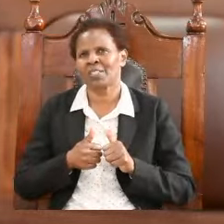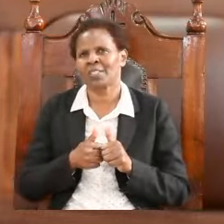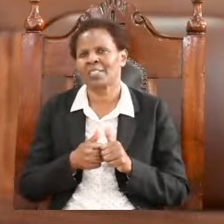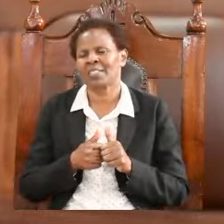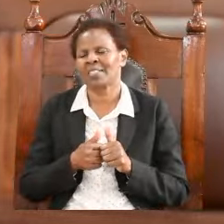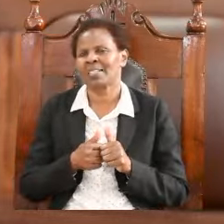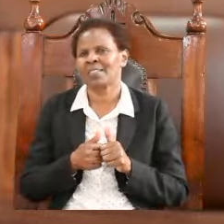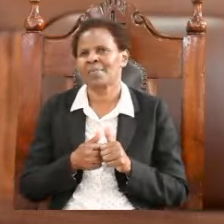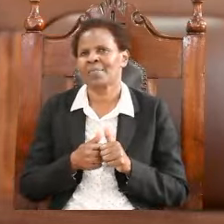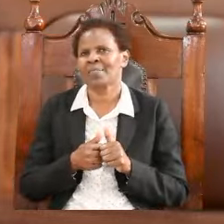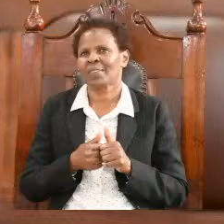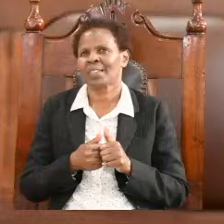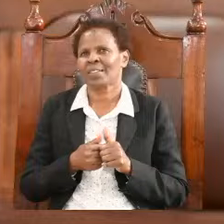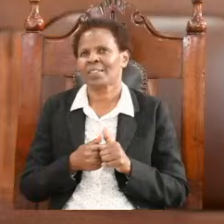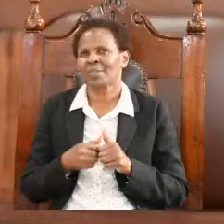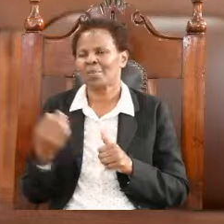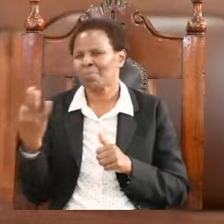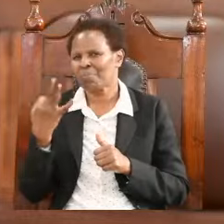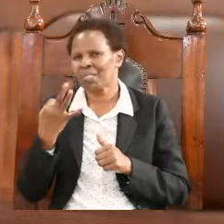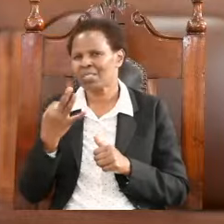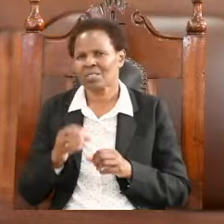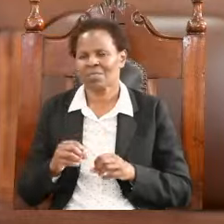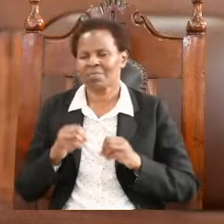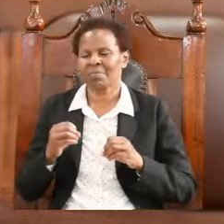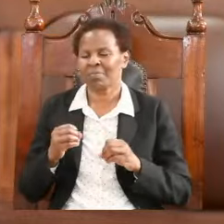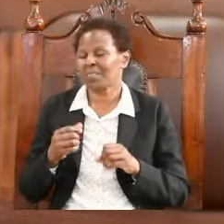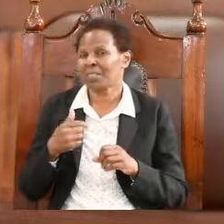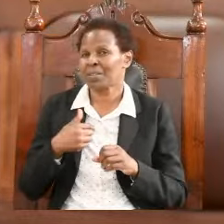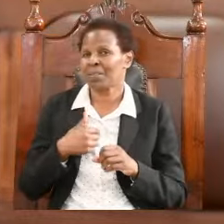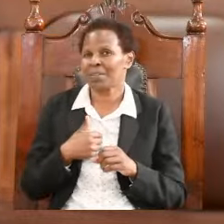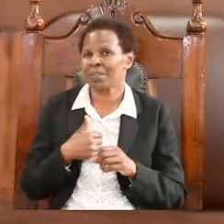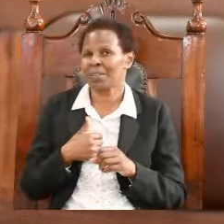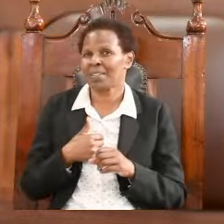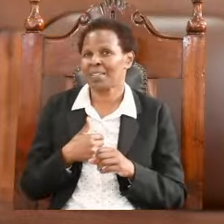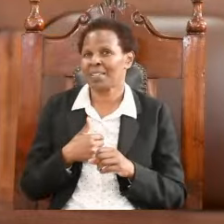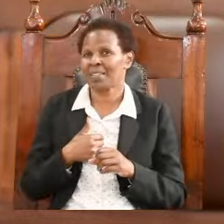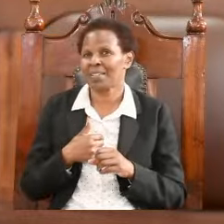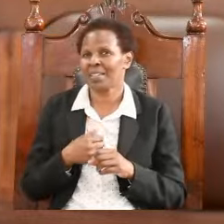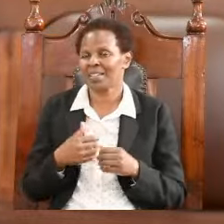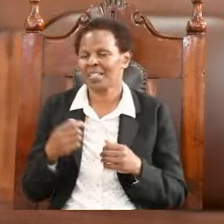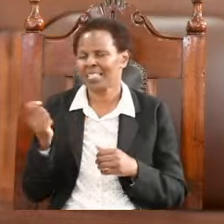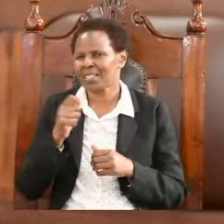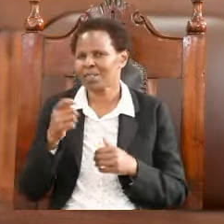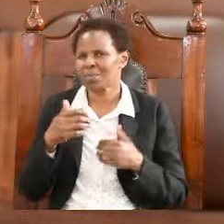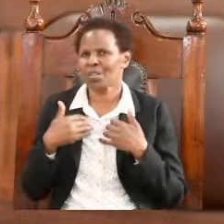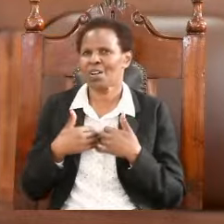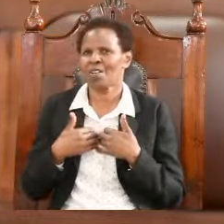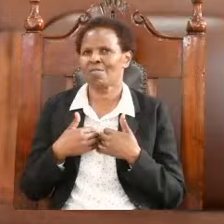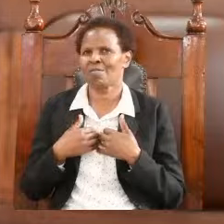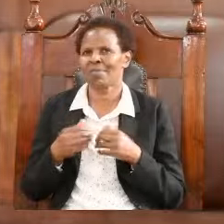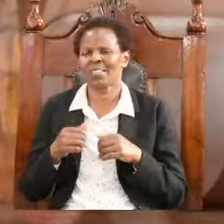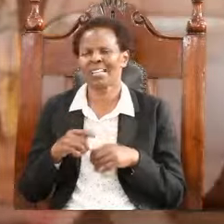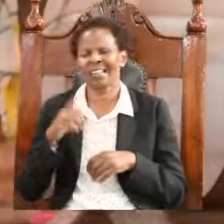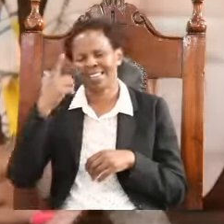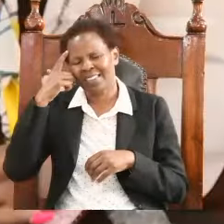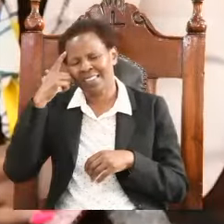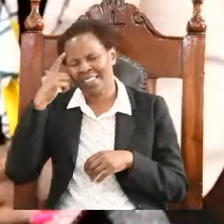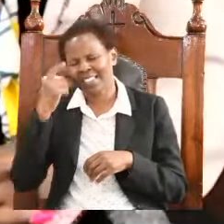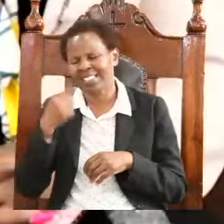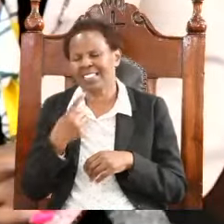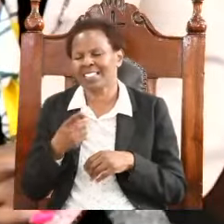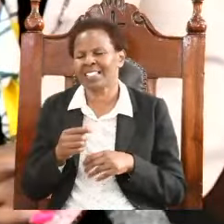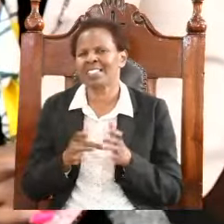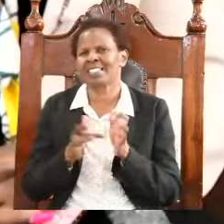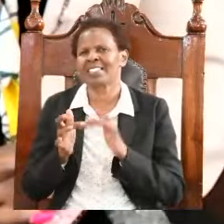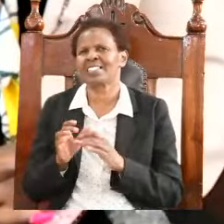ciakwa ona citingihunjia ndona nie ona ndiri na wira ndageria gwiciria ndona ingimwira Jesu ni